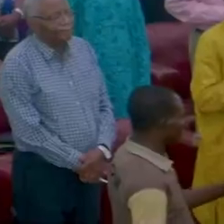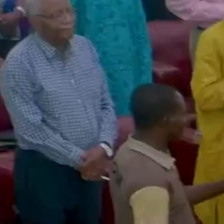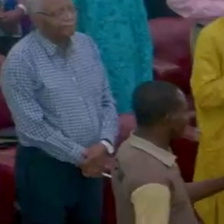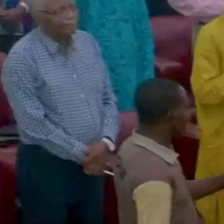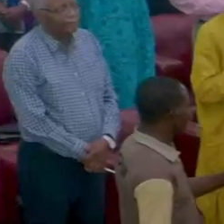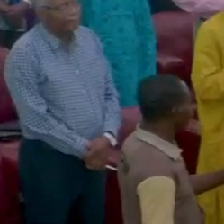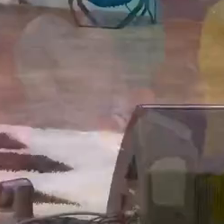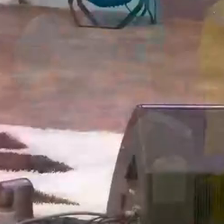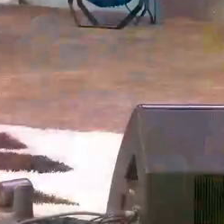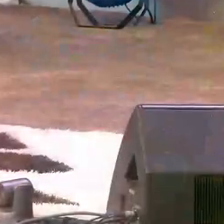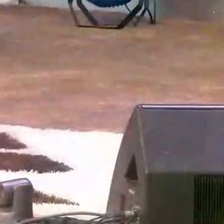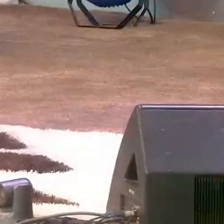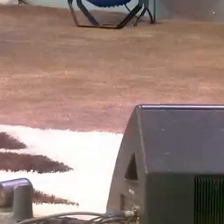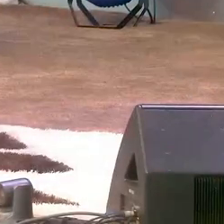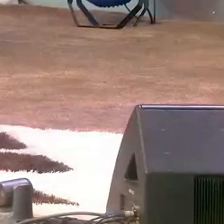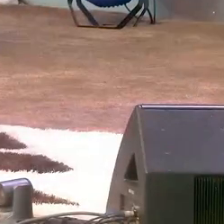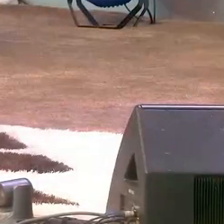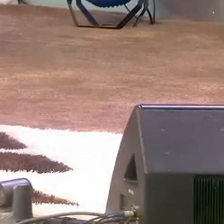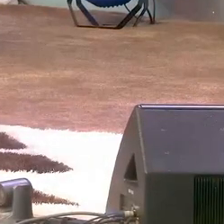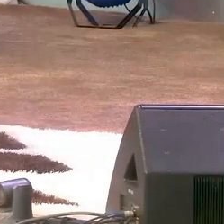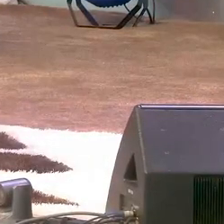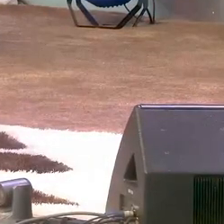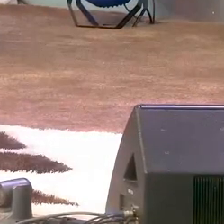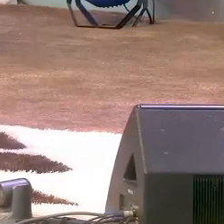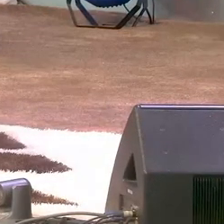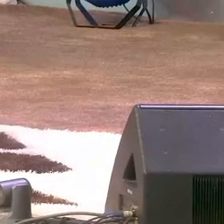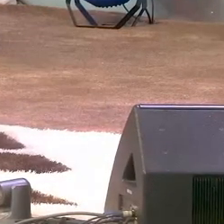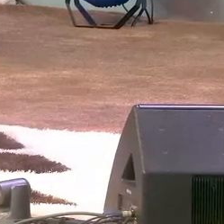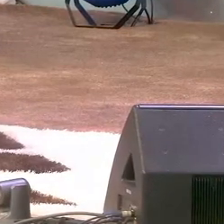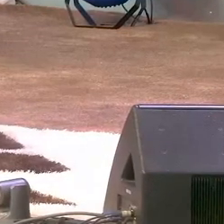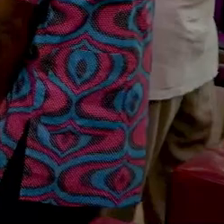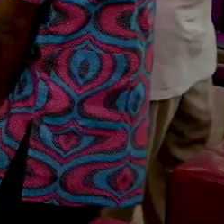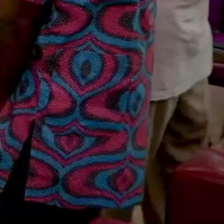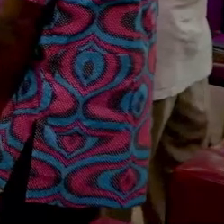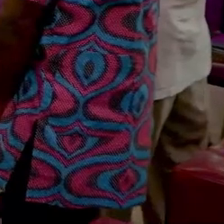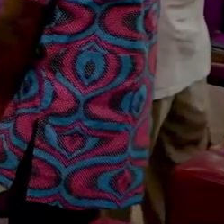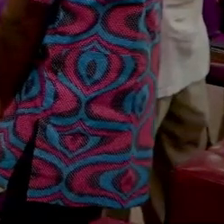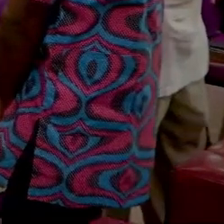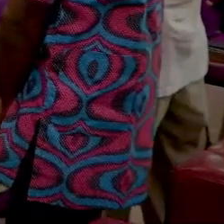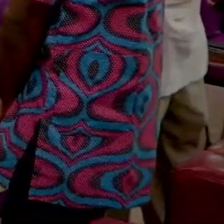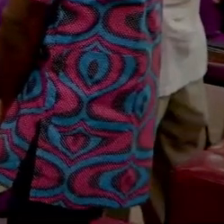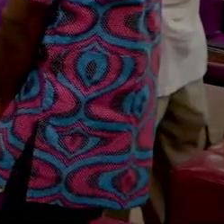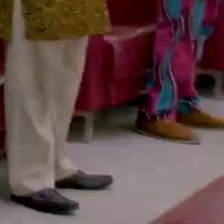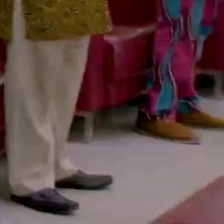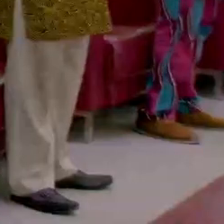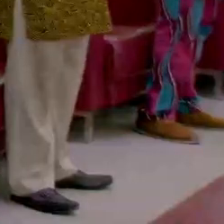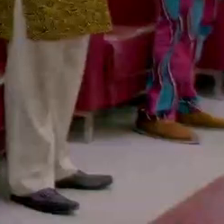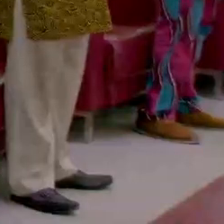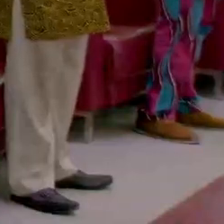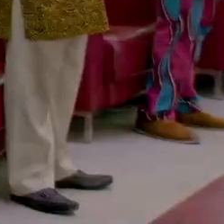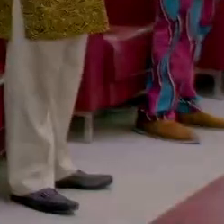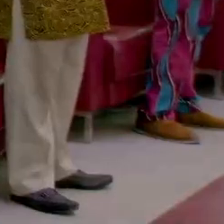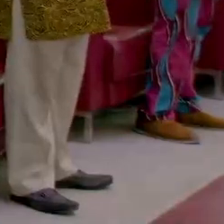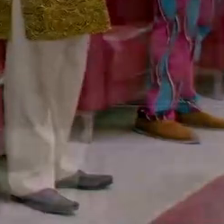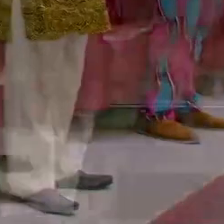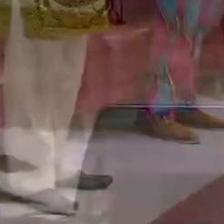Je vous accueille chaleureusement au nom de Jésus. Je prie que le Seigneur récompense votre fidélité à être là